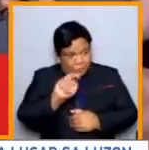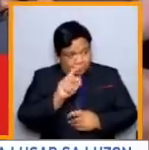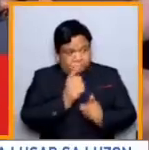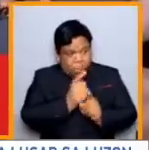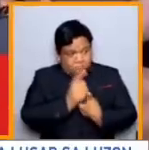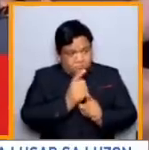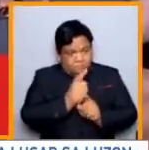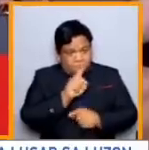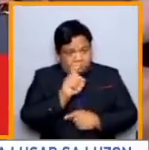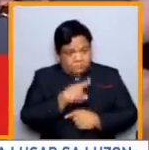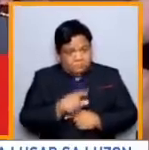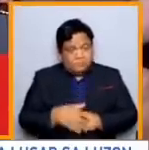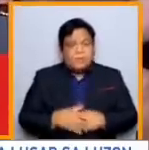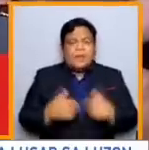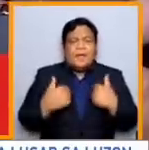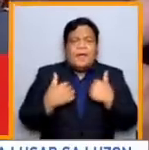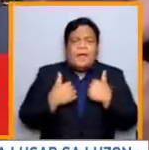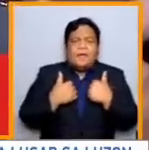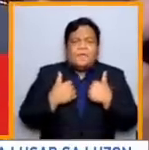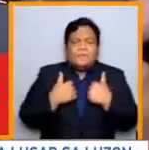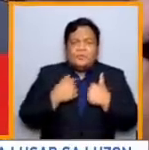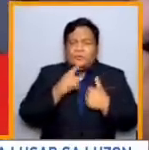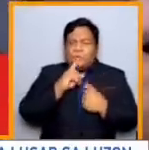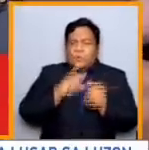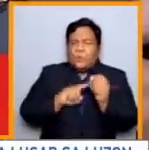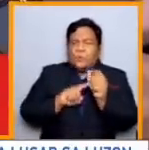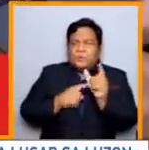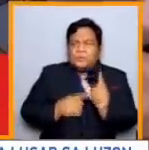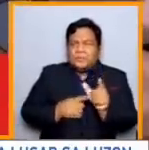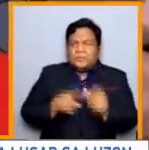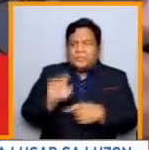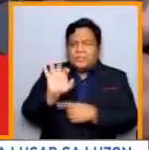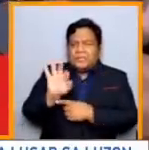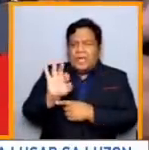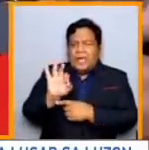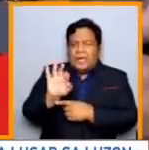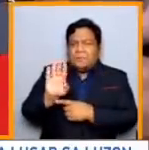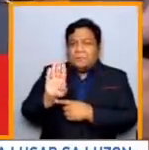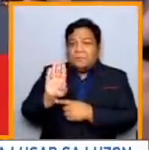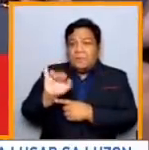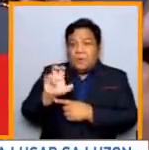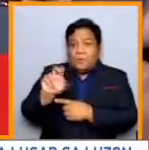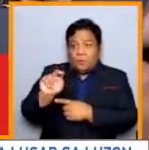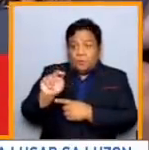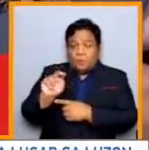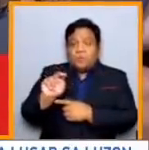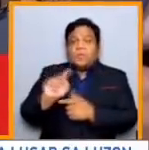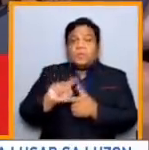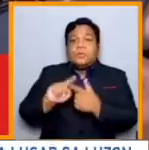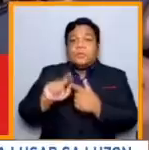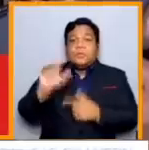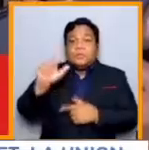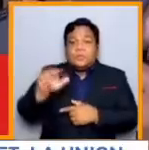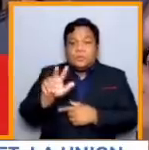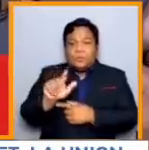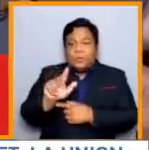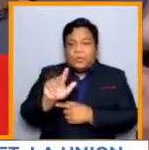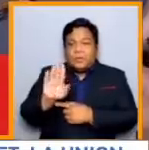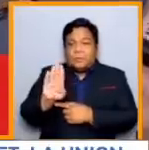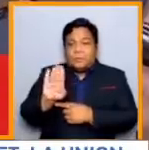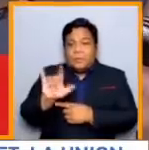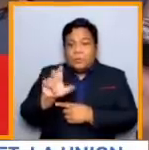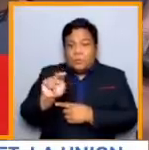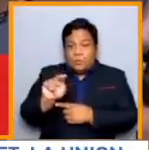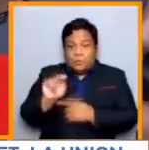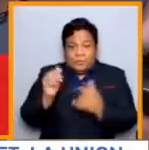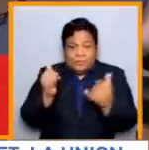There was the amount of originally I think 9 billion and then it became 23 billion and then now because of